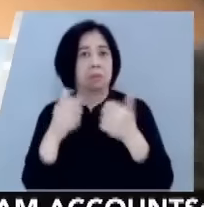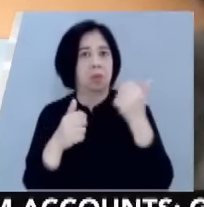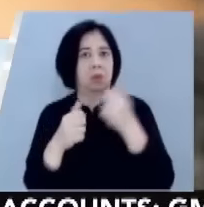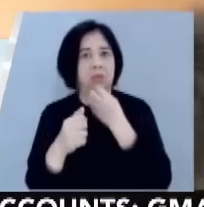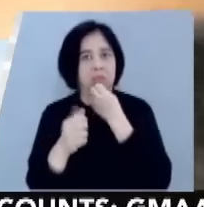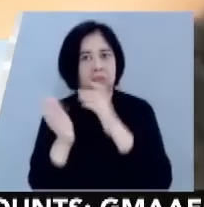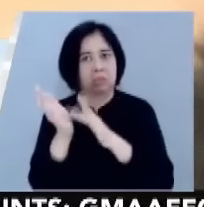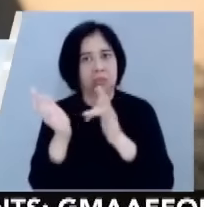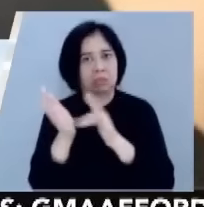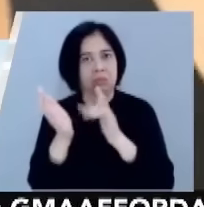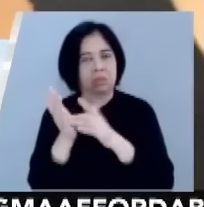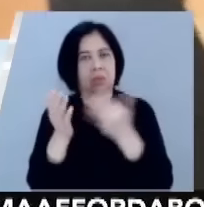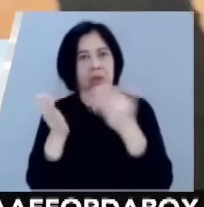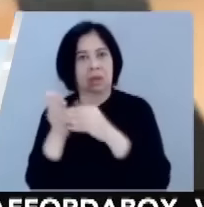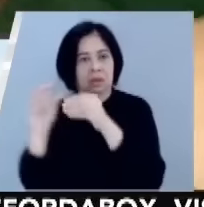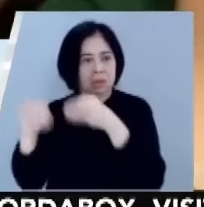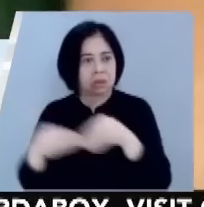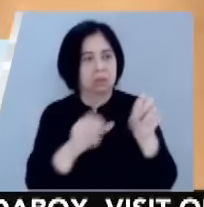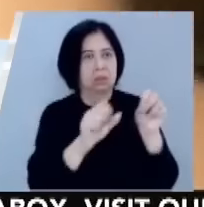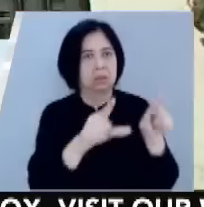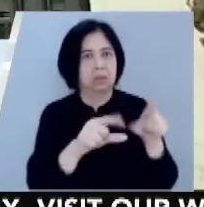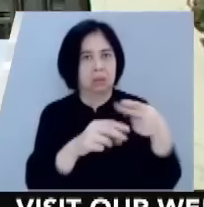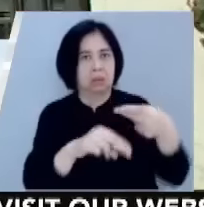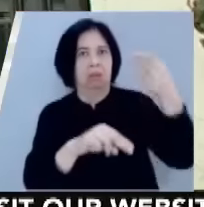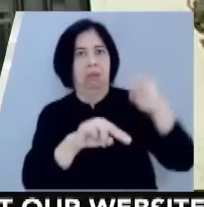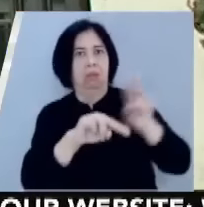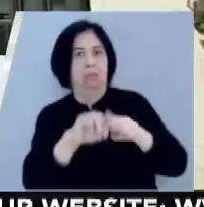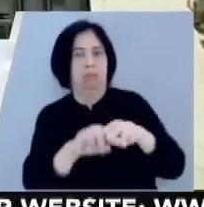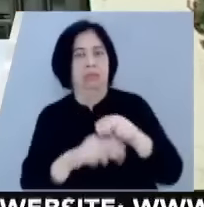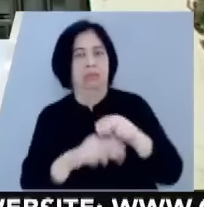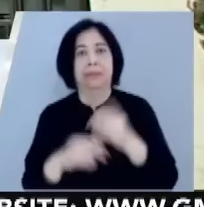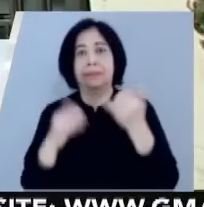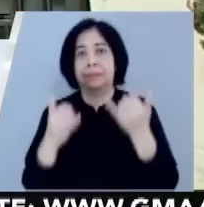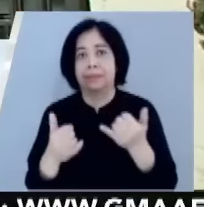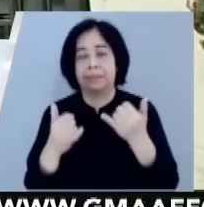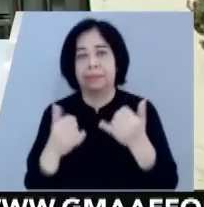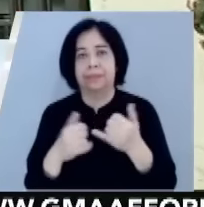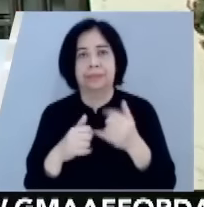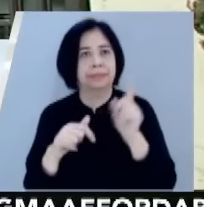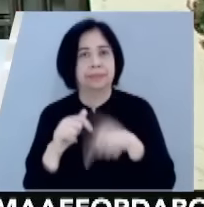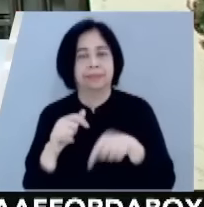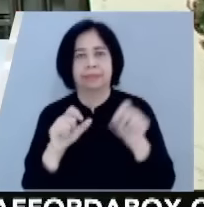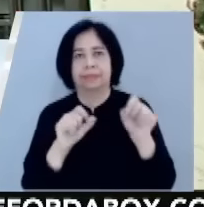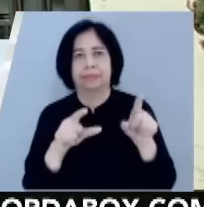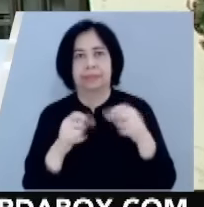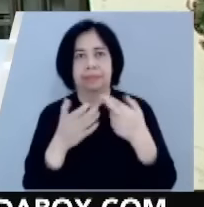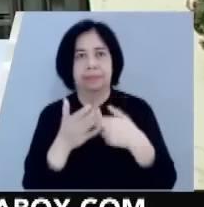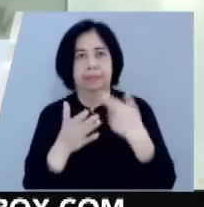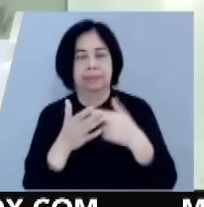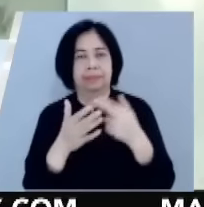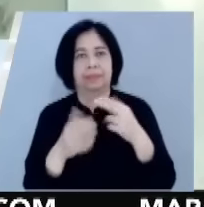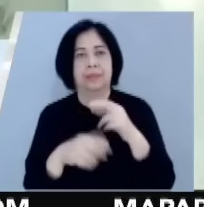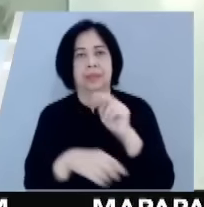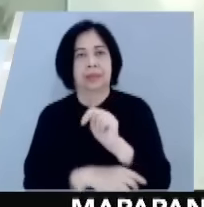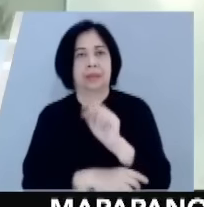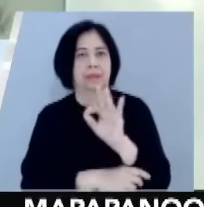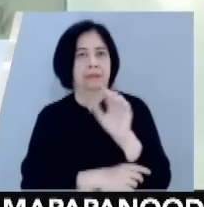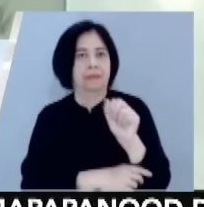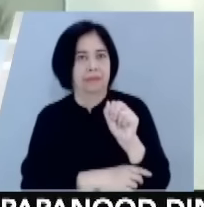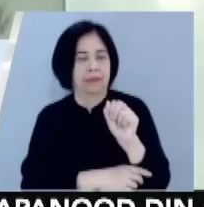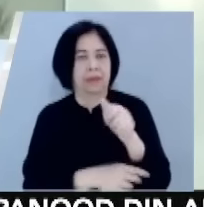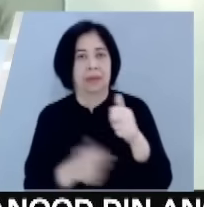at i-resell ito sa mas mataas na presyo. Sa ngayon, hindi maaaring magbenta ng bigas ang National Food Authority sa ilalim